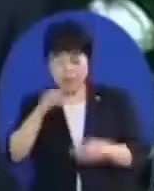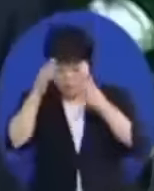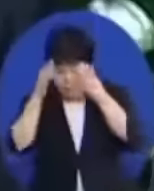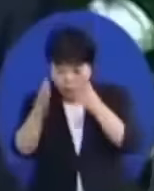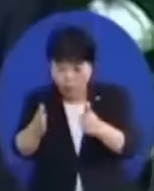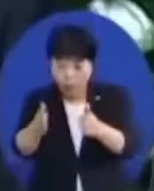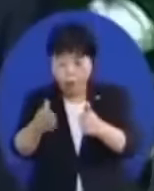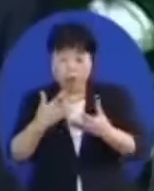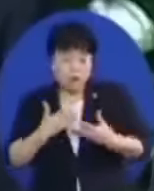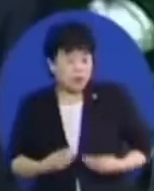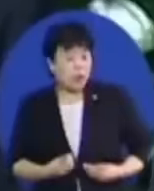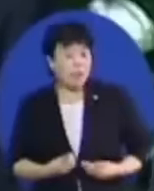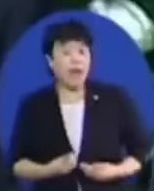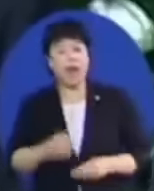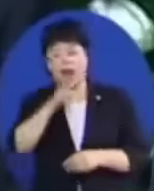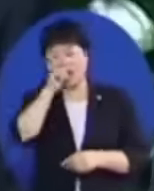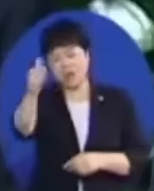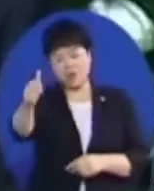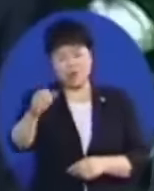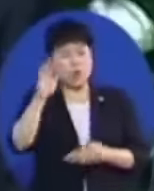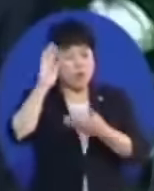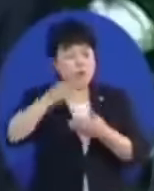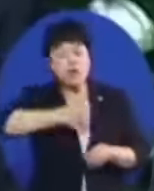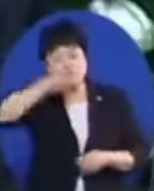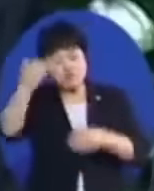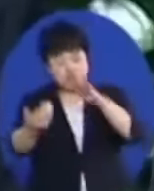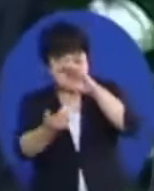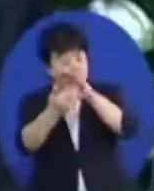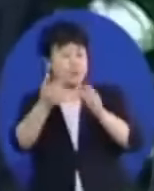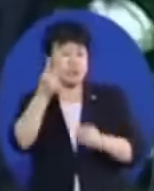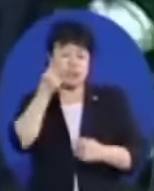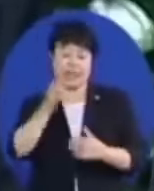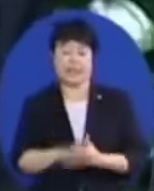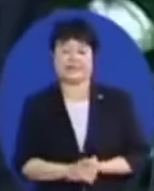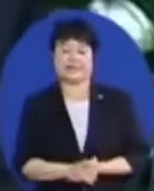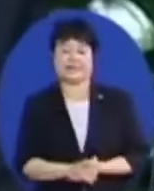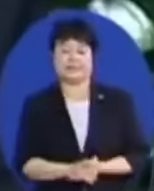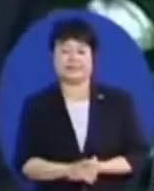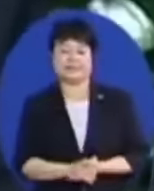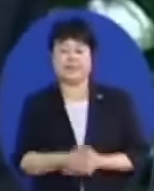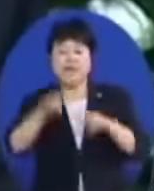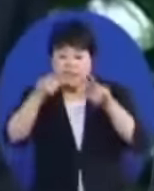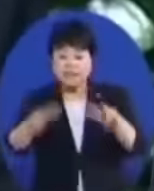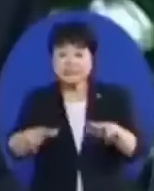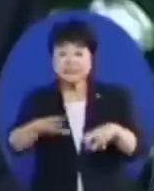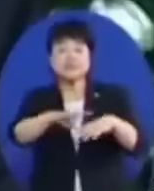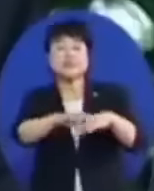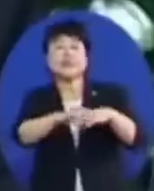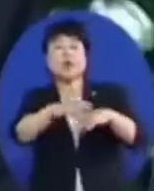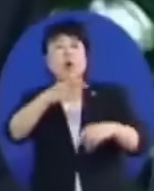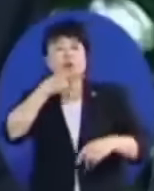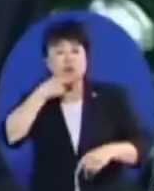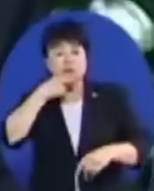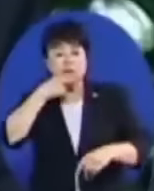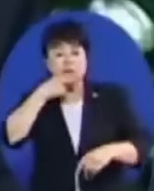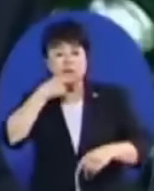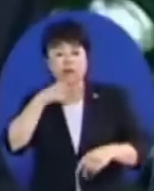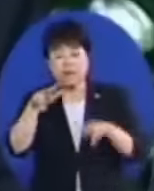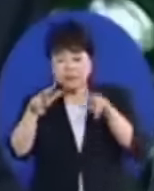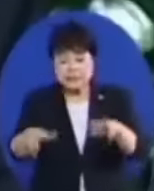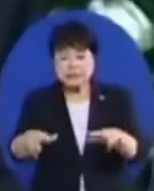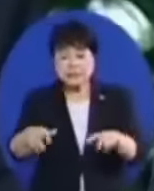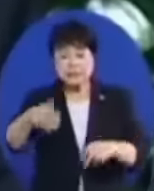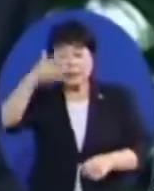바라보며 절망하는 사람은 결코 미래에 큰 일을 이룰 수 없습니다. 지금 손에 잡혀있는 것이 없고